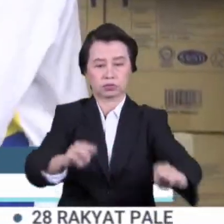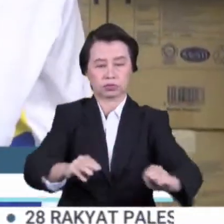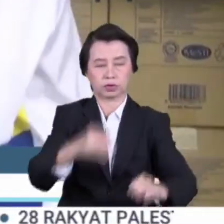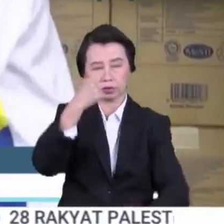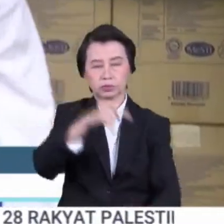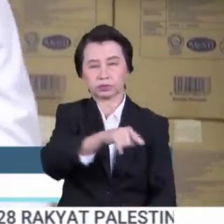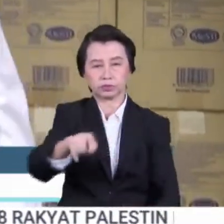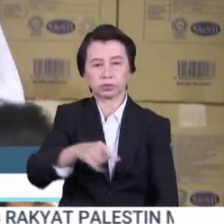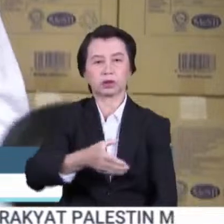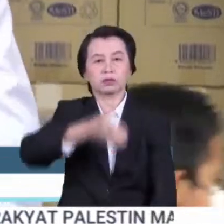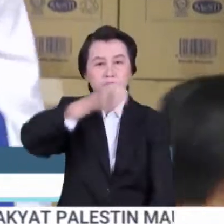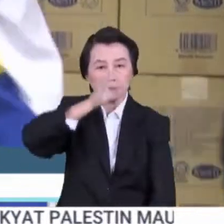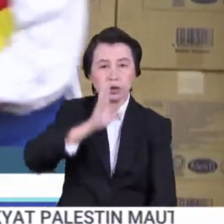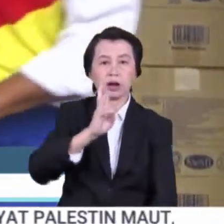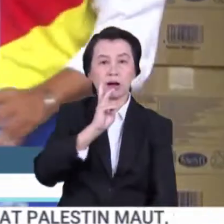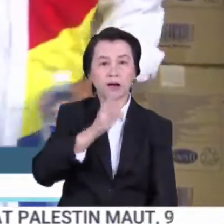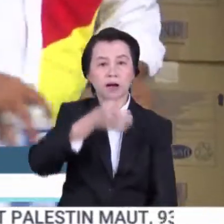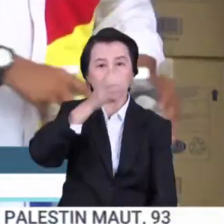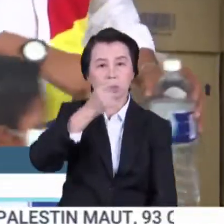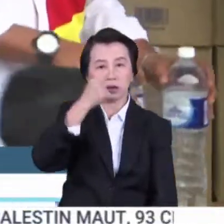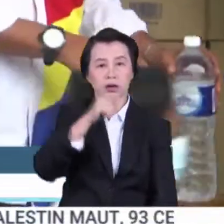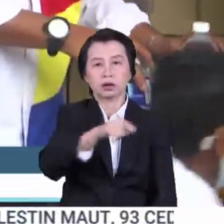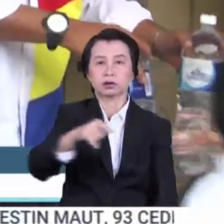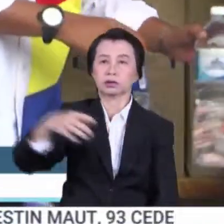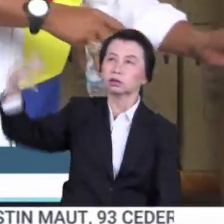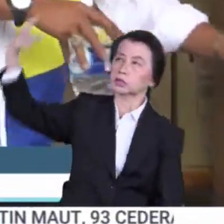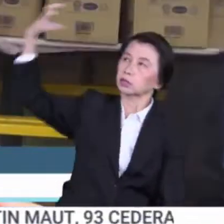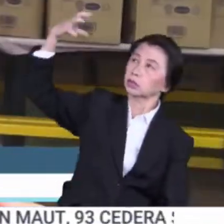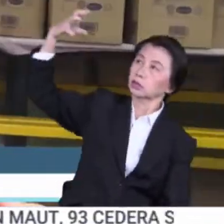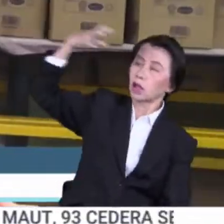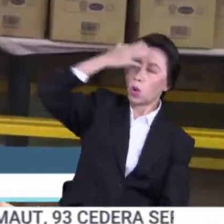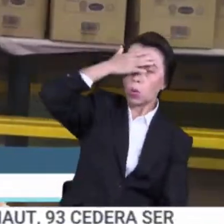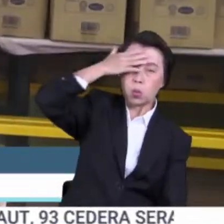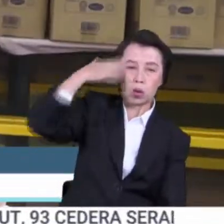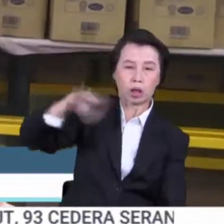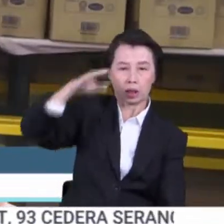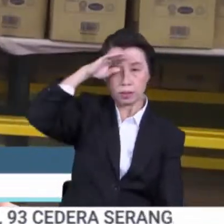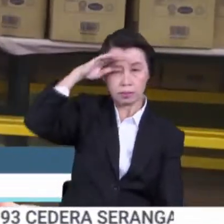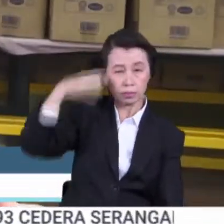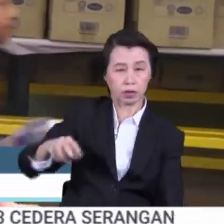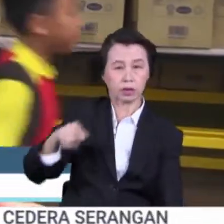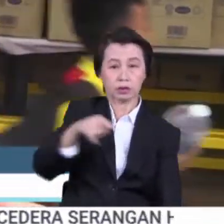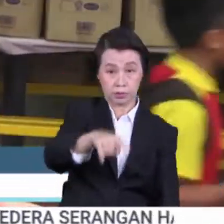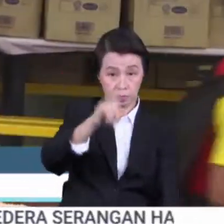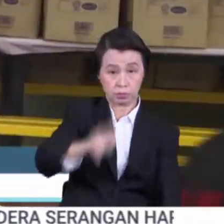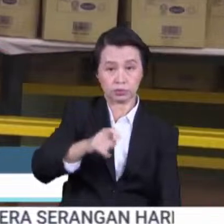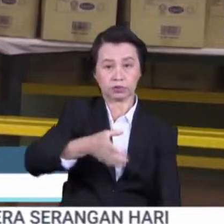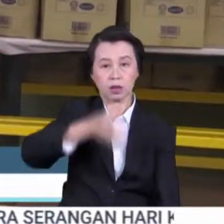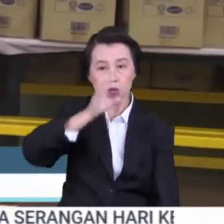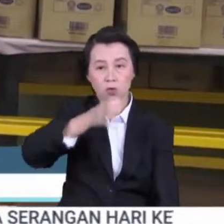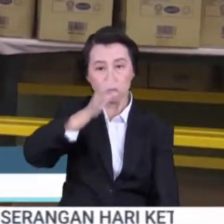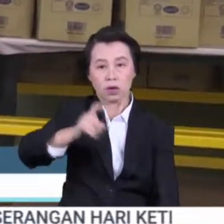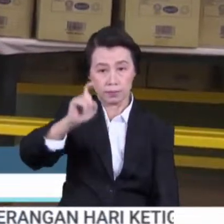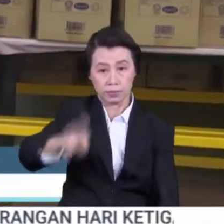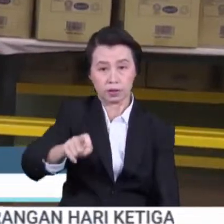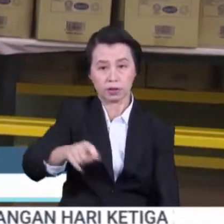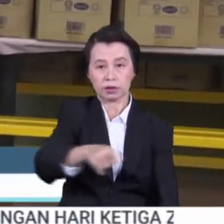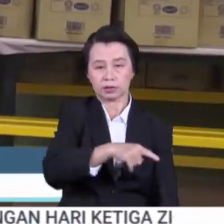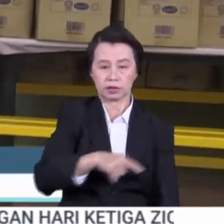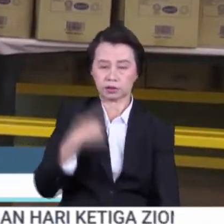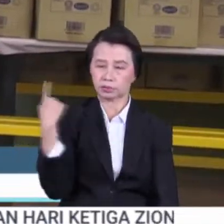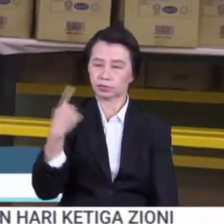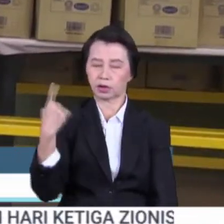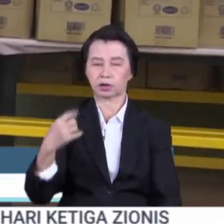air. Sebab kita diorang ni dalam keadaan cuaca yang panas ni kena banyak minum air supaya diorang sentiasa